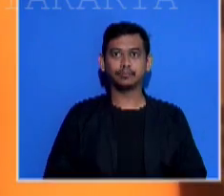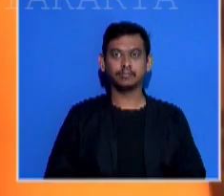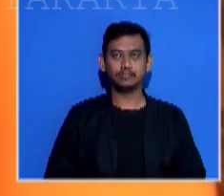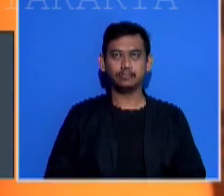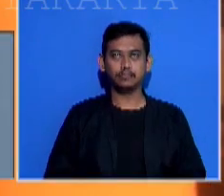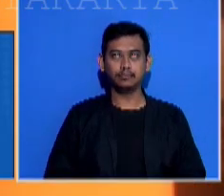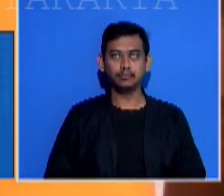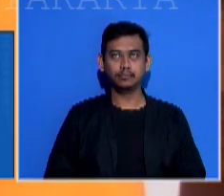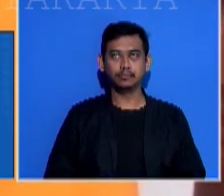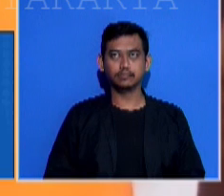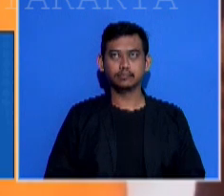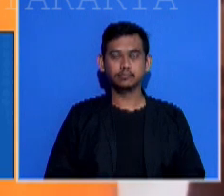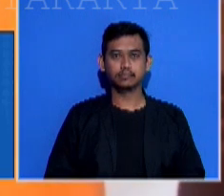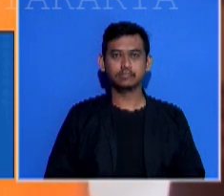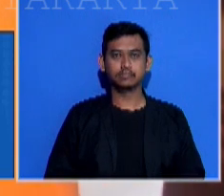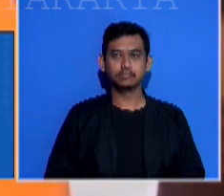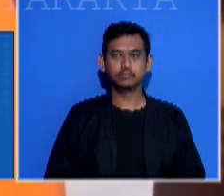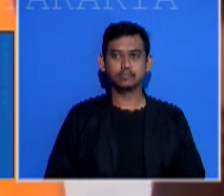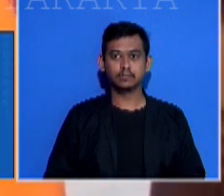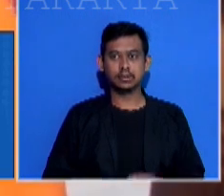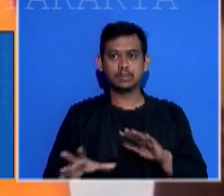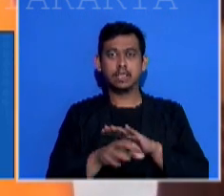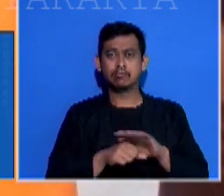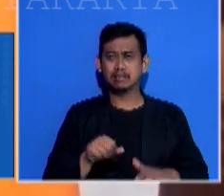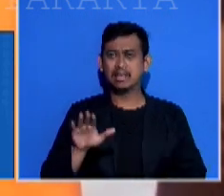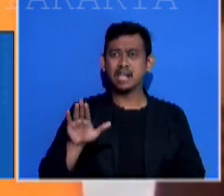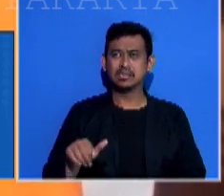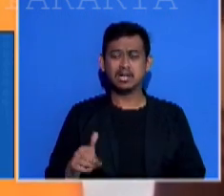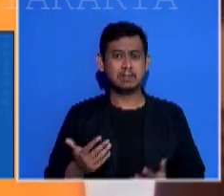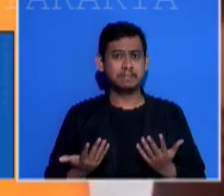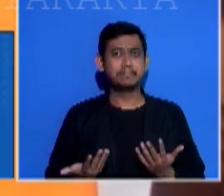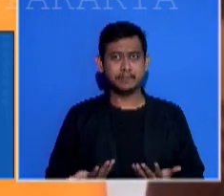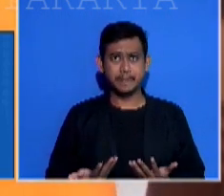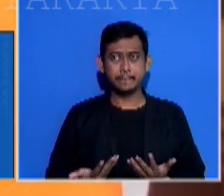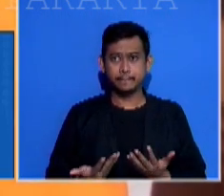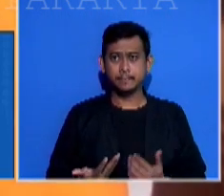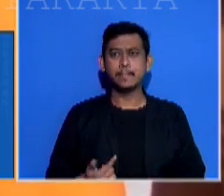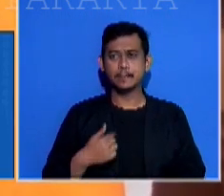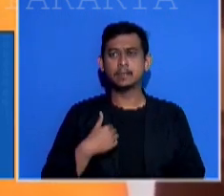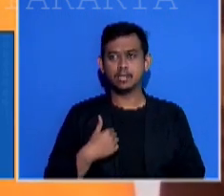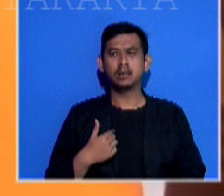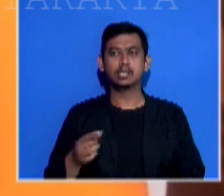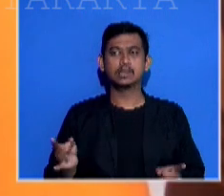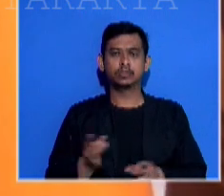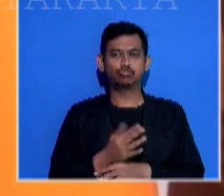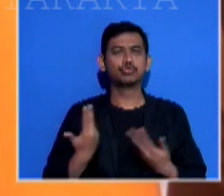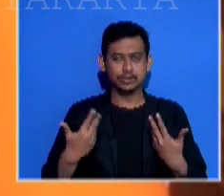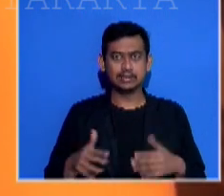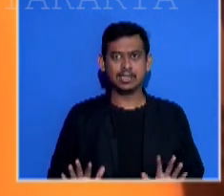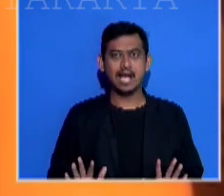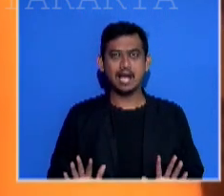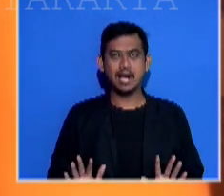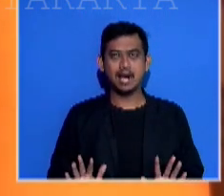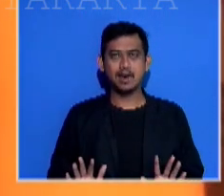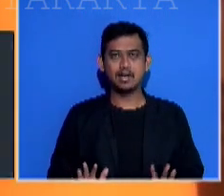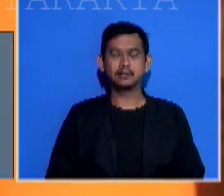Malah di sini mencuri lagi. Nah, saya sudah kerja, Pak. Kerja apa? Di Pasar Jenderal Gamping 2.